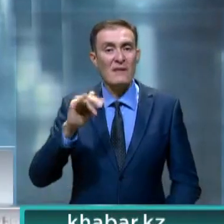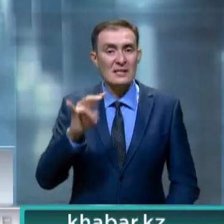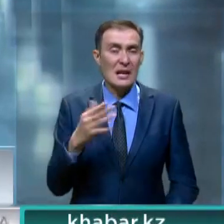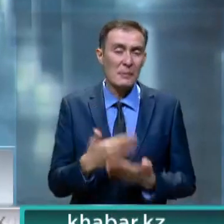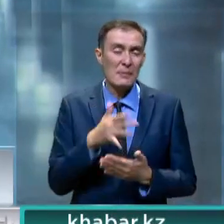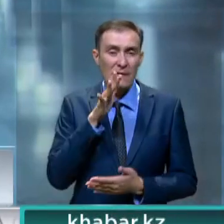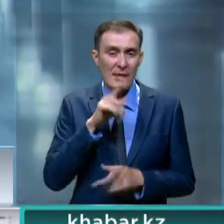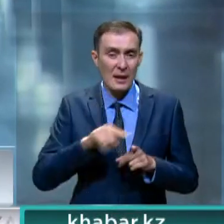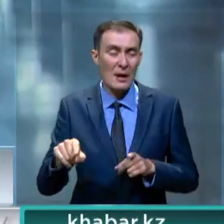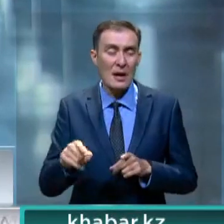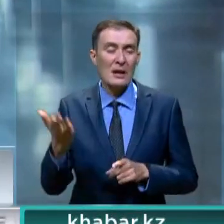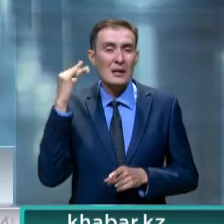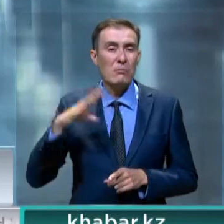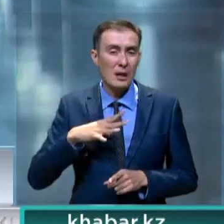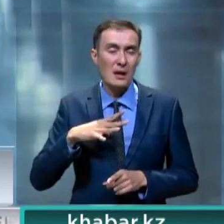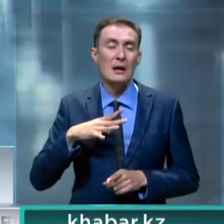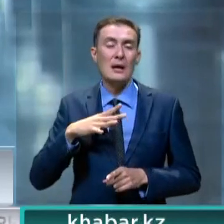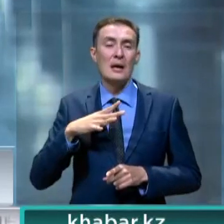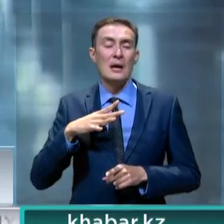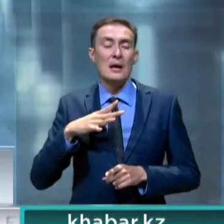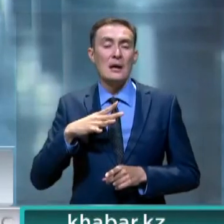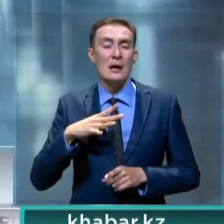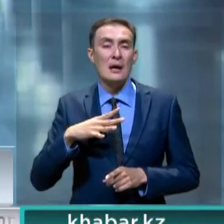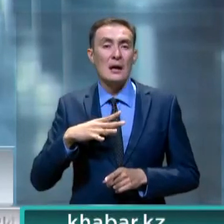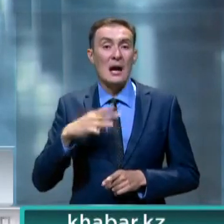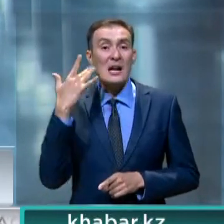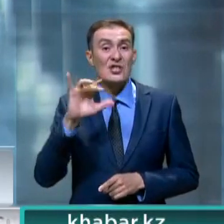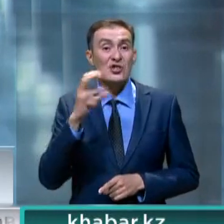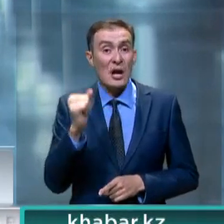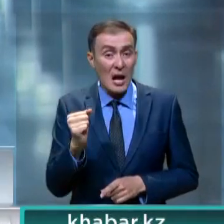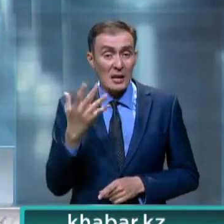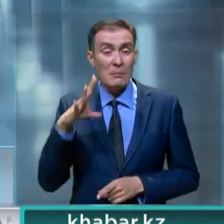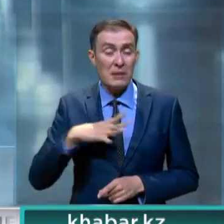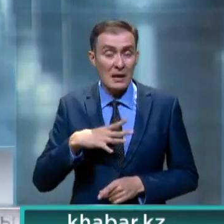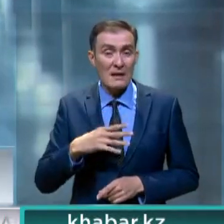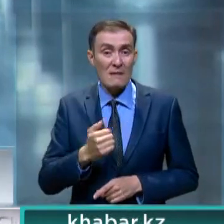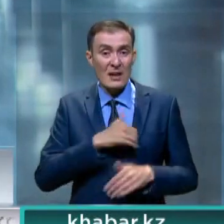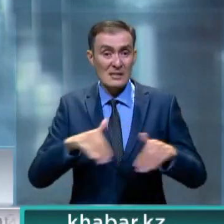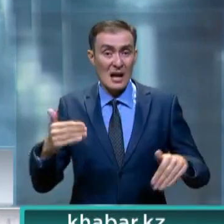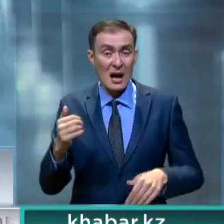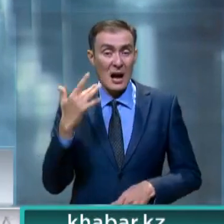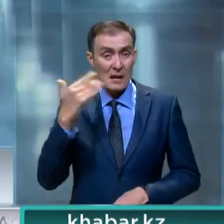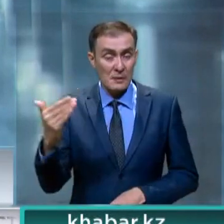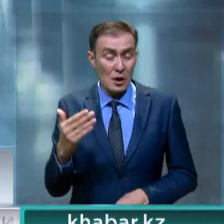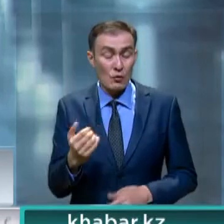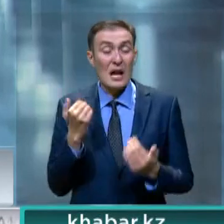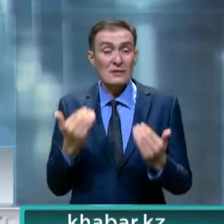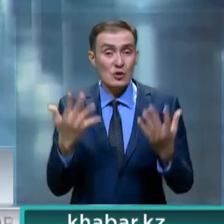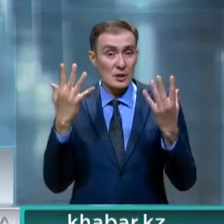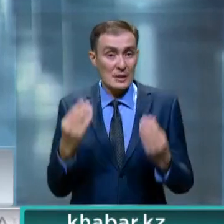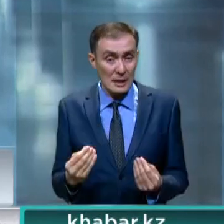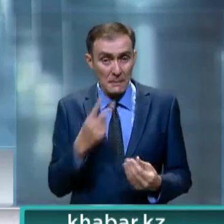даже в то время, когда там находилась Америка, когда там находились американские войска. И вот сегодняшний день нам говорит,